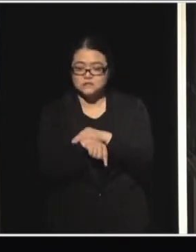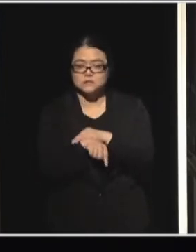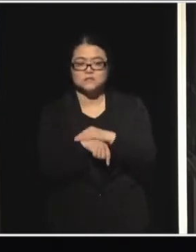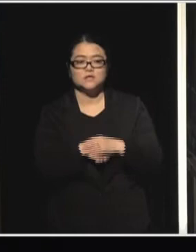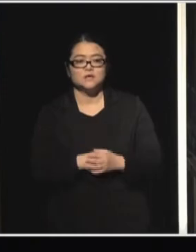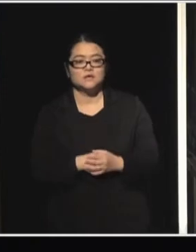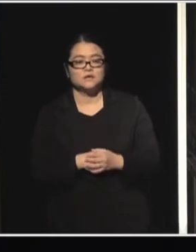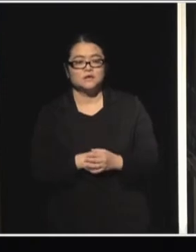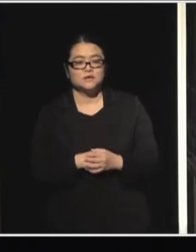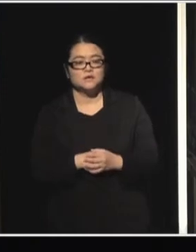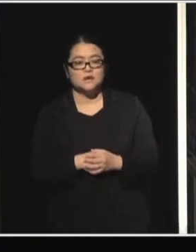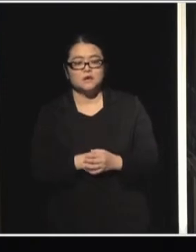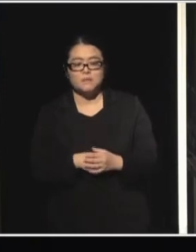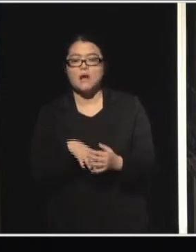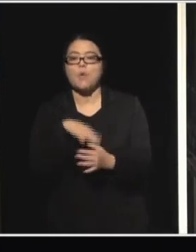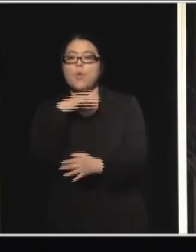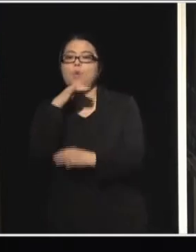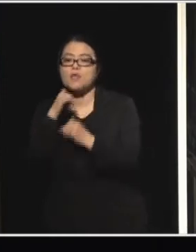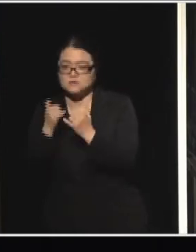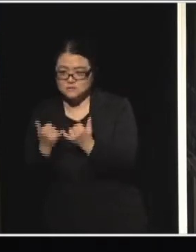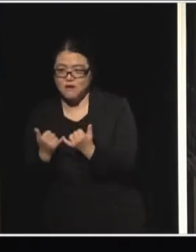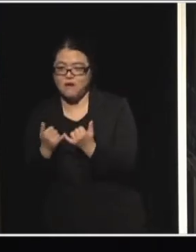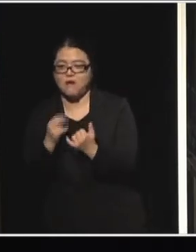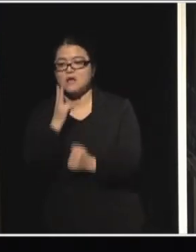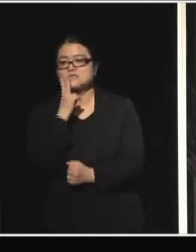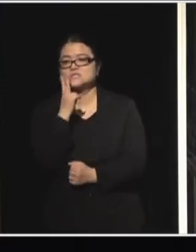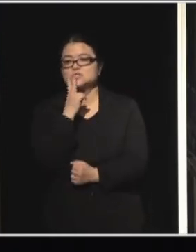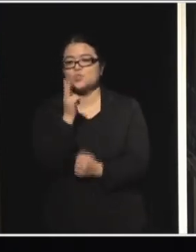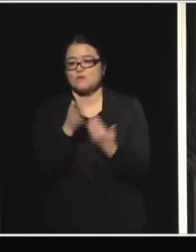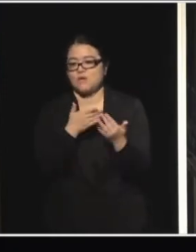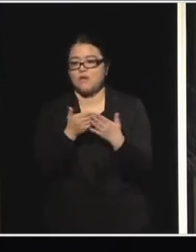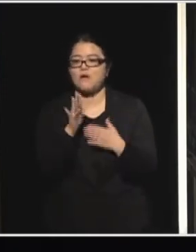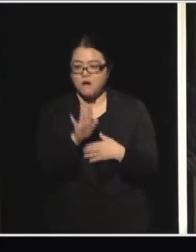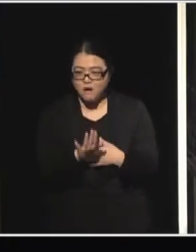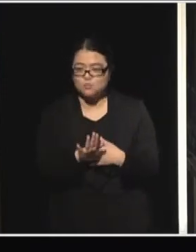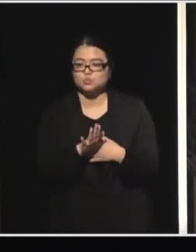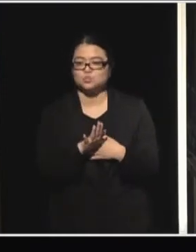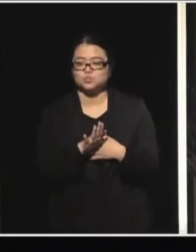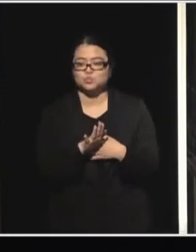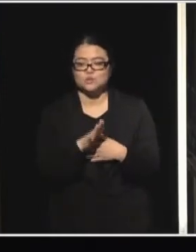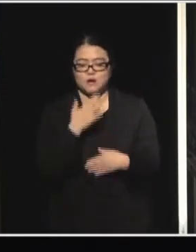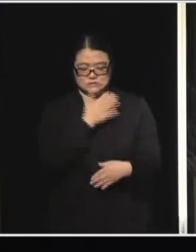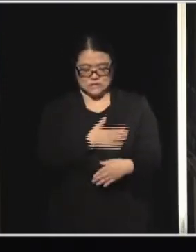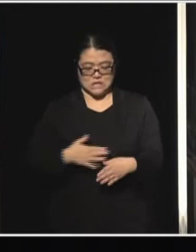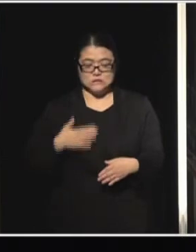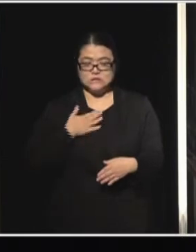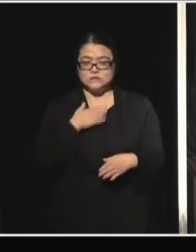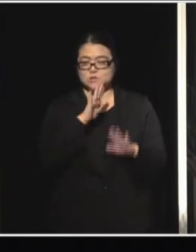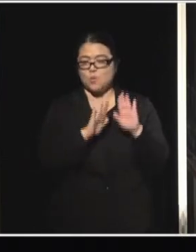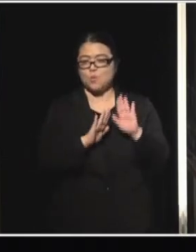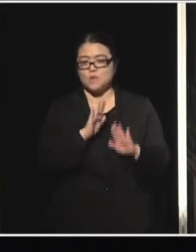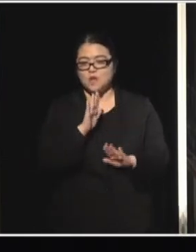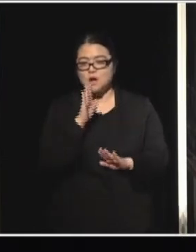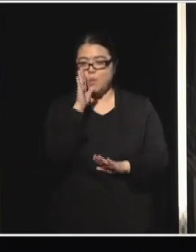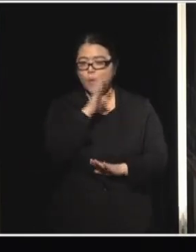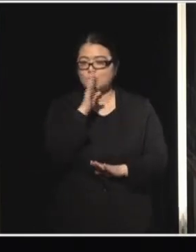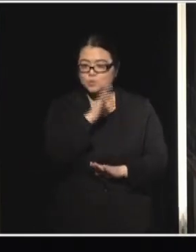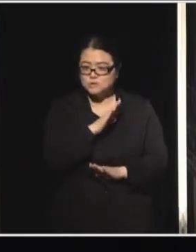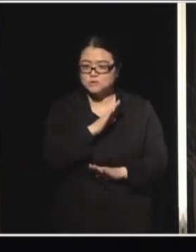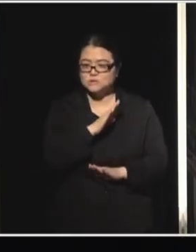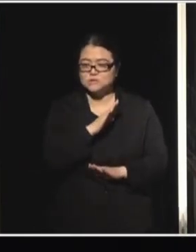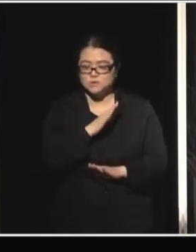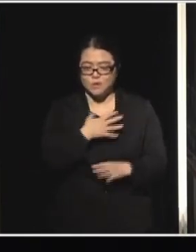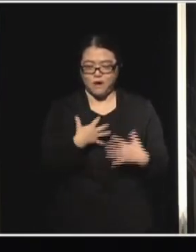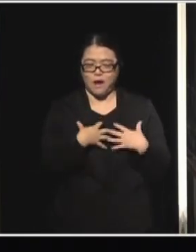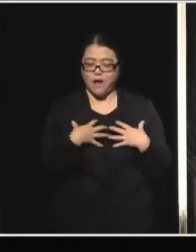やはり高齢者であるとかきつ l で気軽1精神状態が悪い人慢性肺疾患の